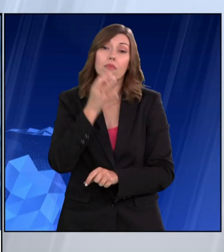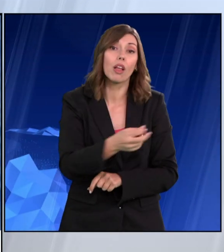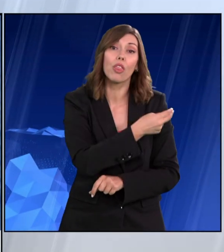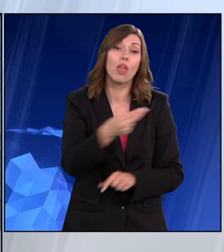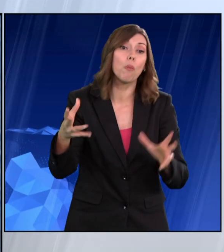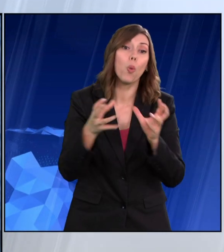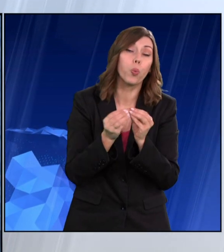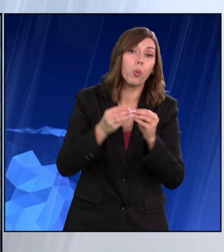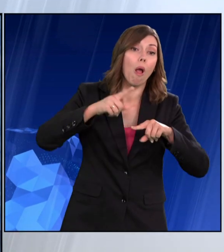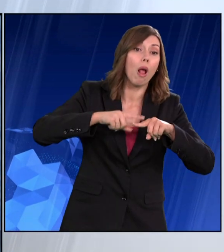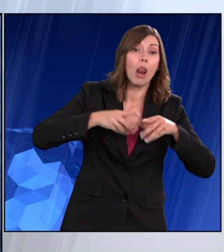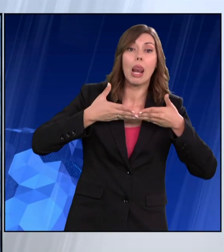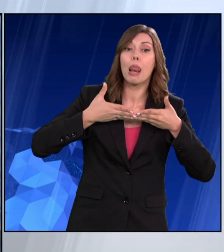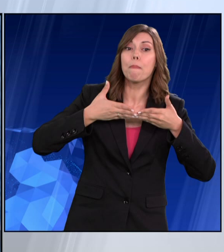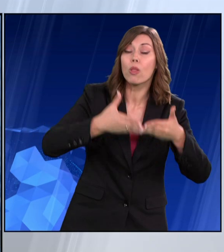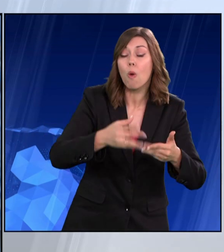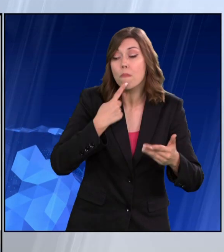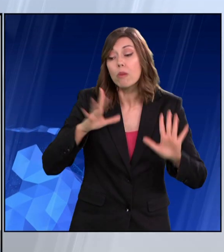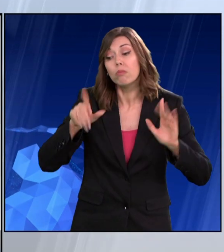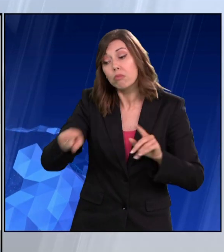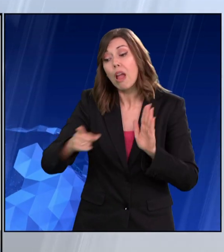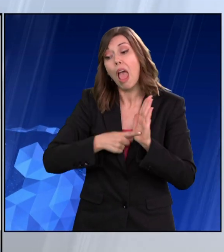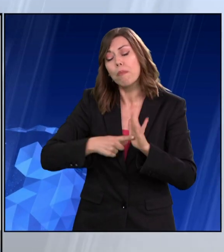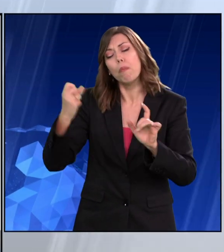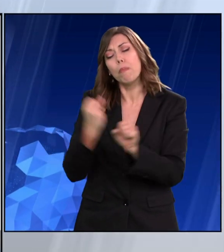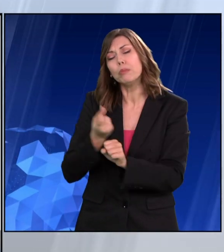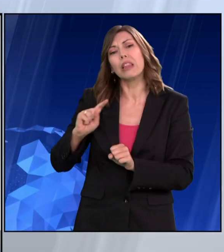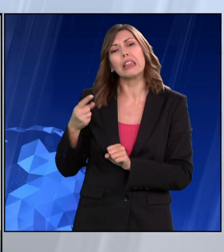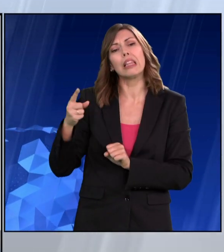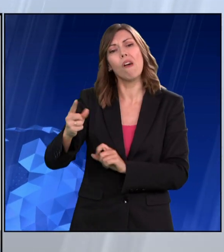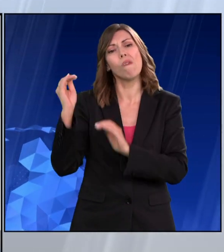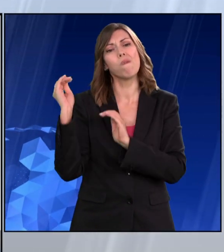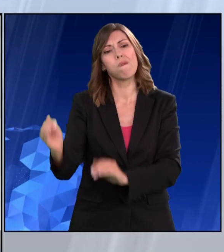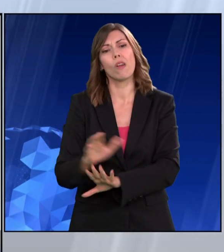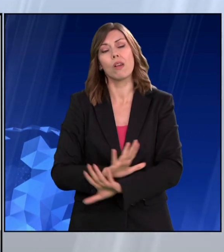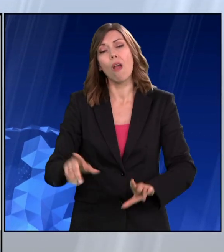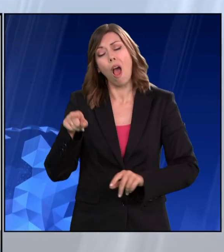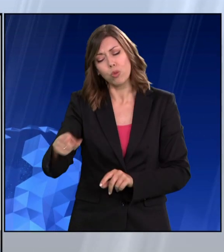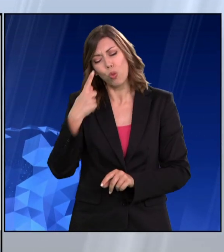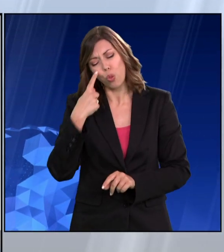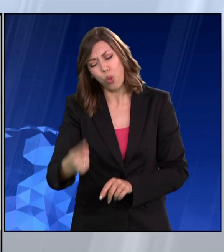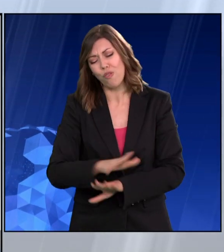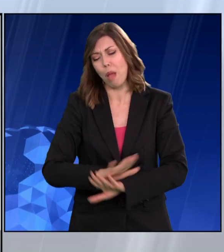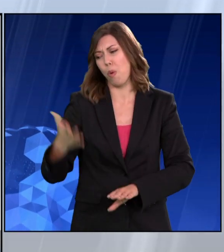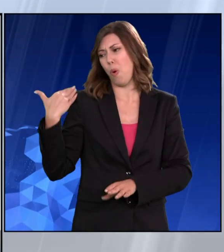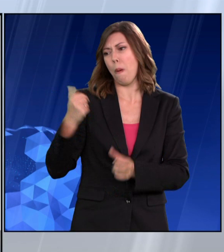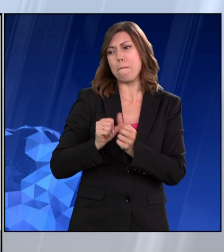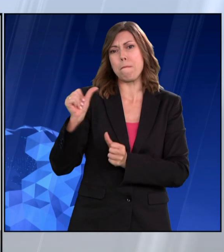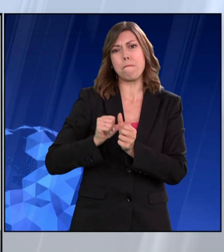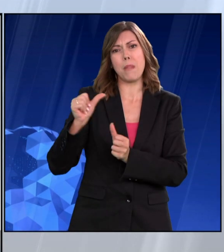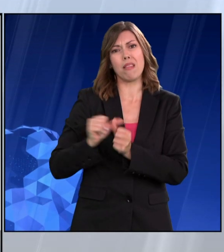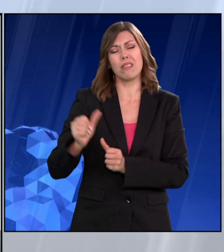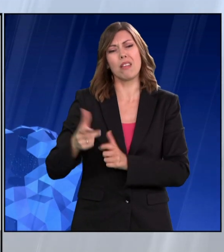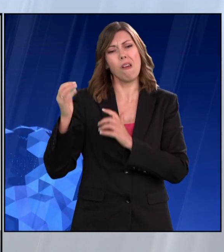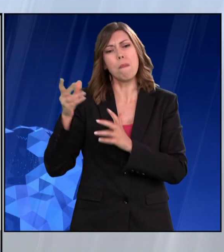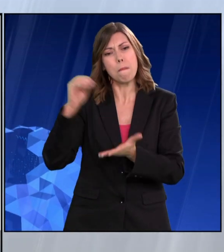have continued its daily journey. But that's something that we have seen over recent months, as coastal states